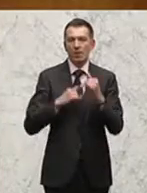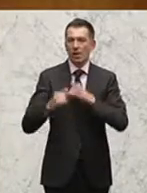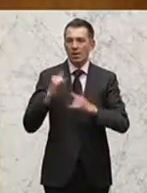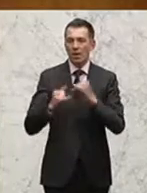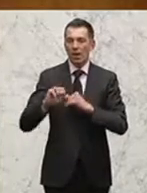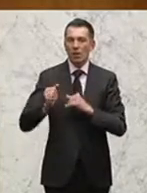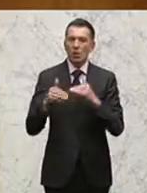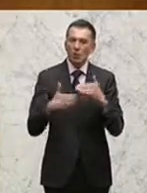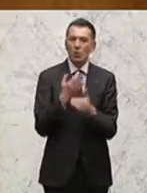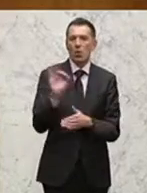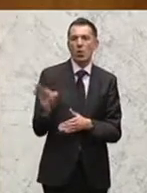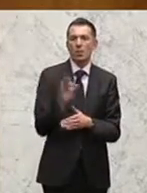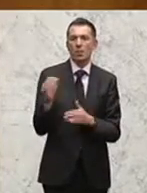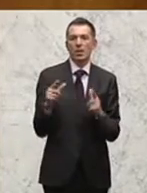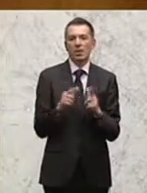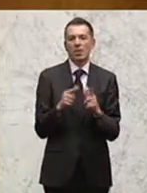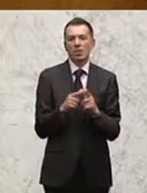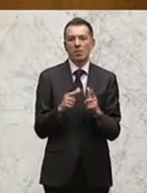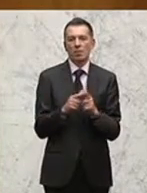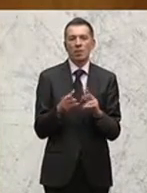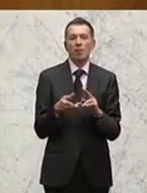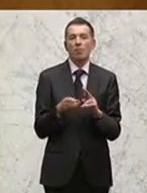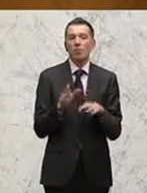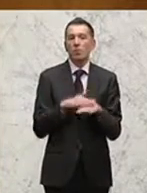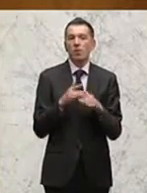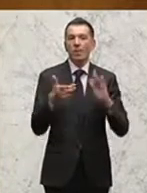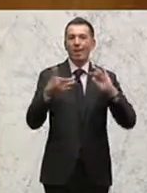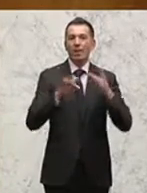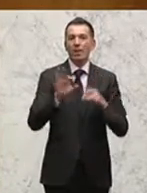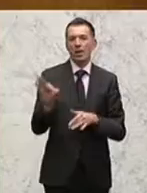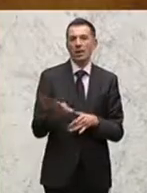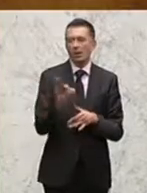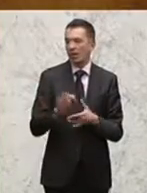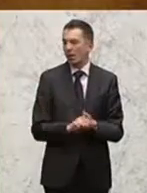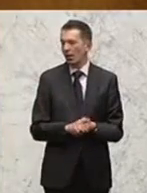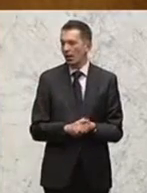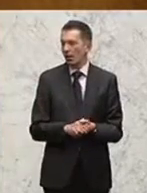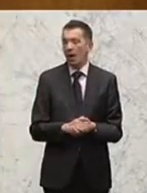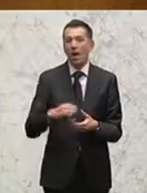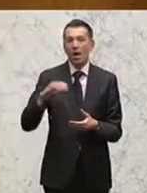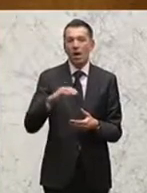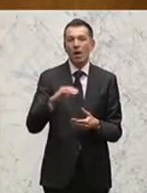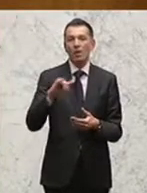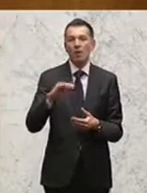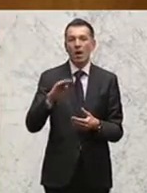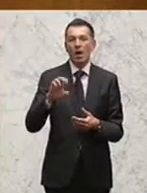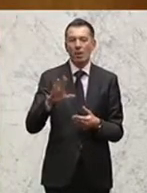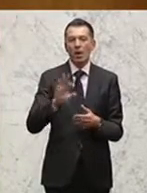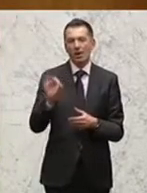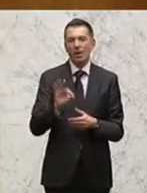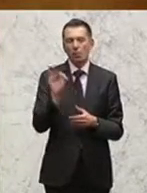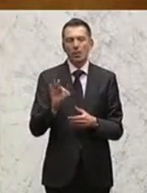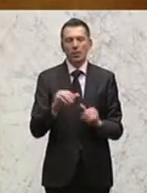neuer Kriminalitätsformen wie Cyberkriminalität. Und da darf ich mich auch herzlichst bedanken bei